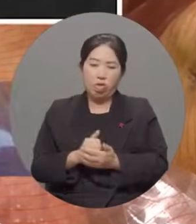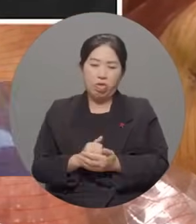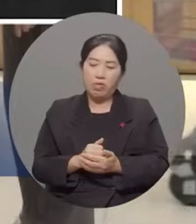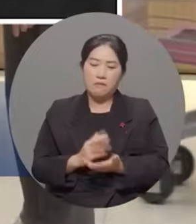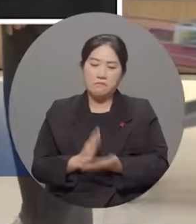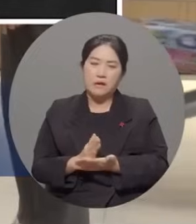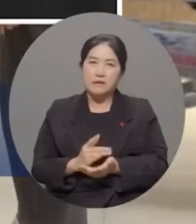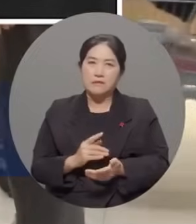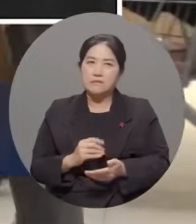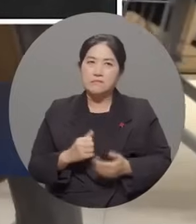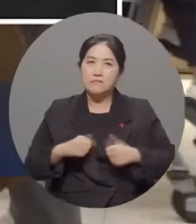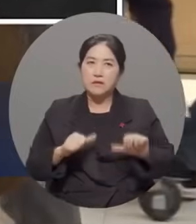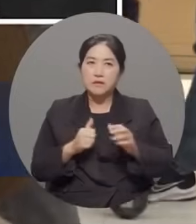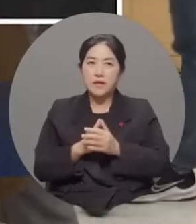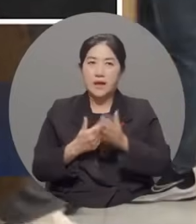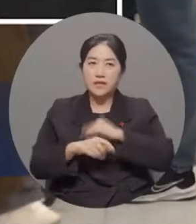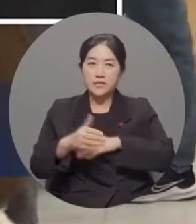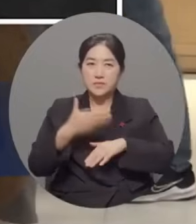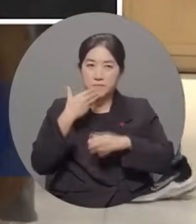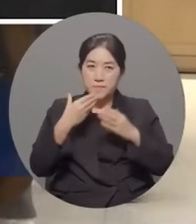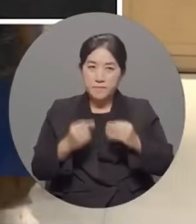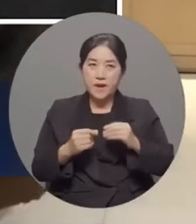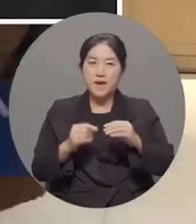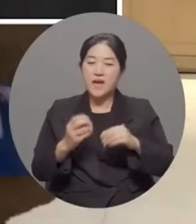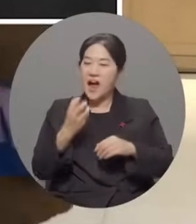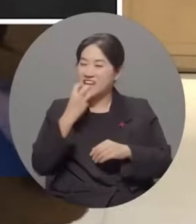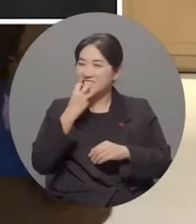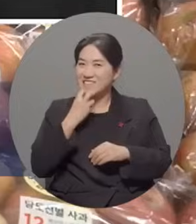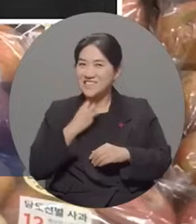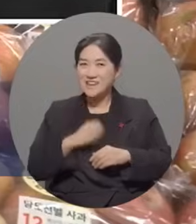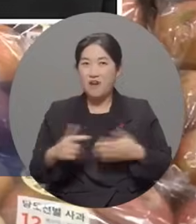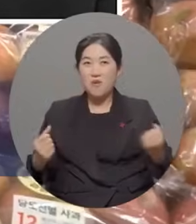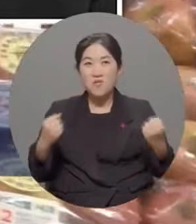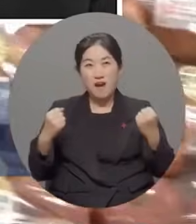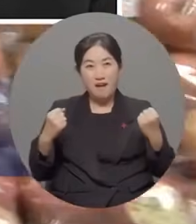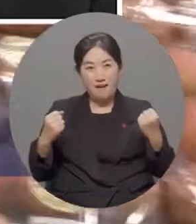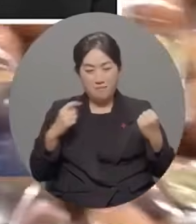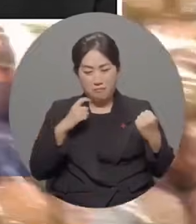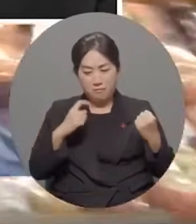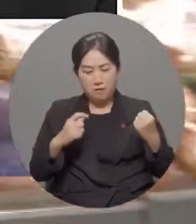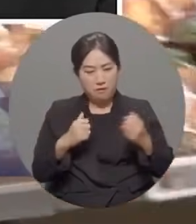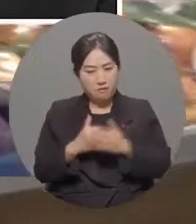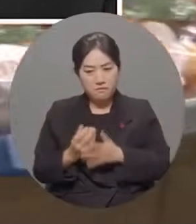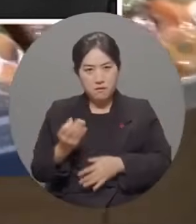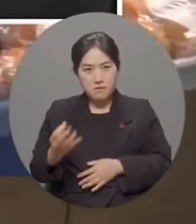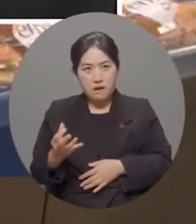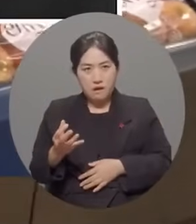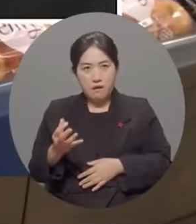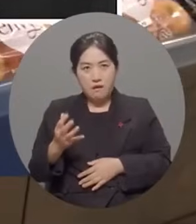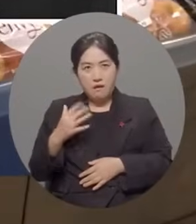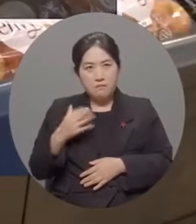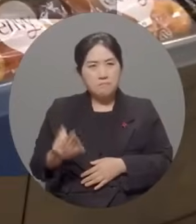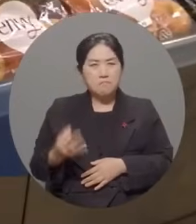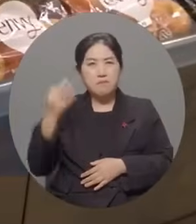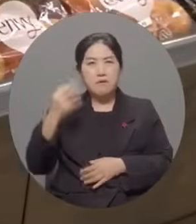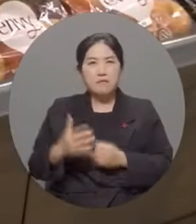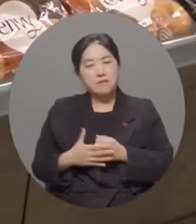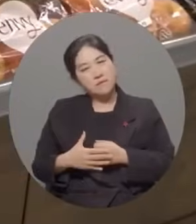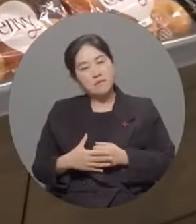아침 식사하고 하나 먹는 게 내 건강 유지의 비결 중에 하나인데 사과가 사긴 사야 되는데 너무